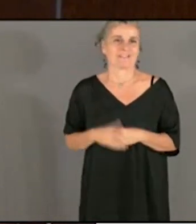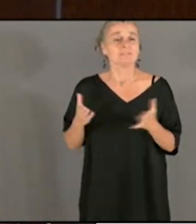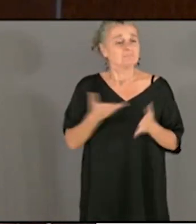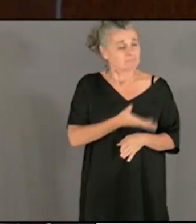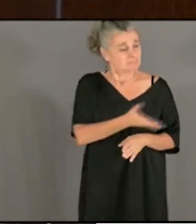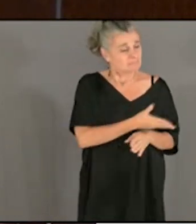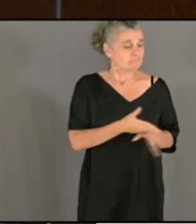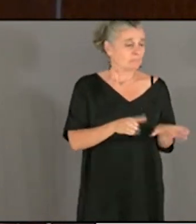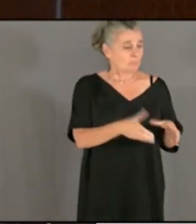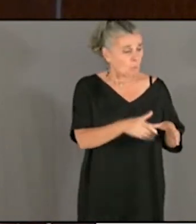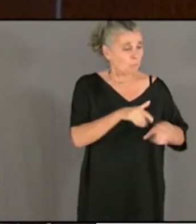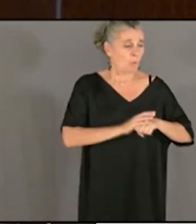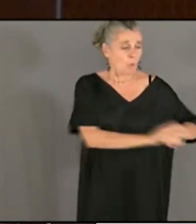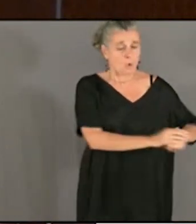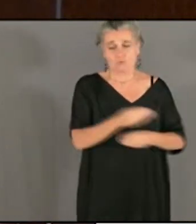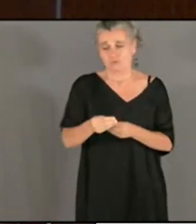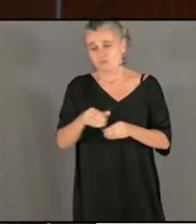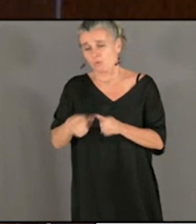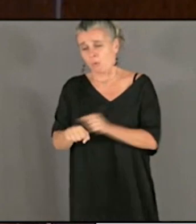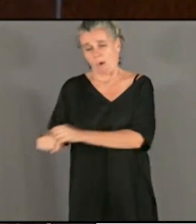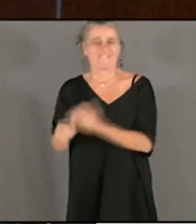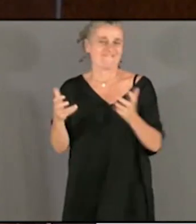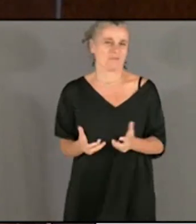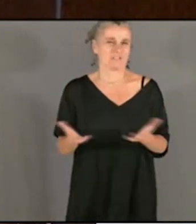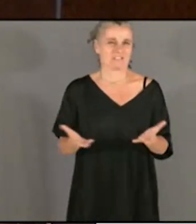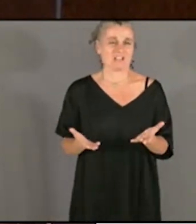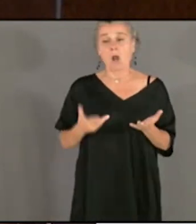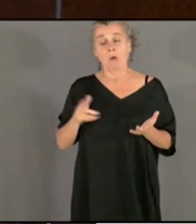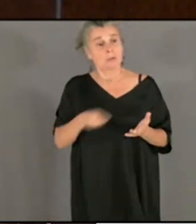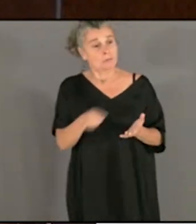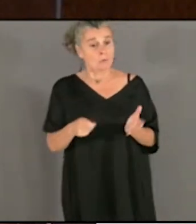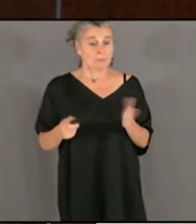droite. Alors moi, je suis favorable à l'accueil des réfugiés